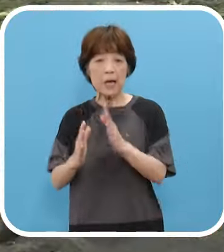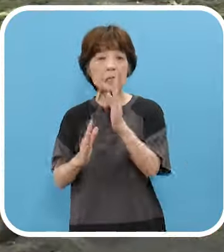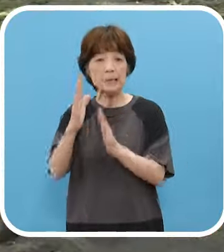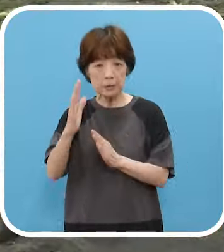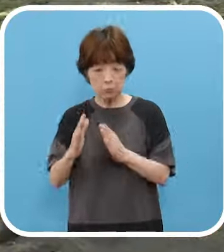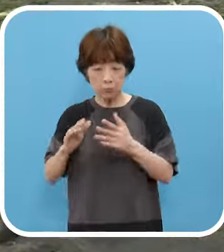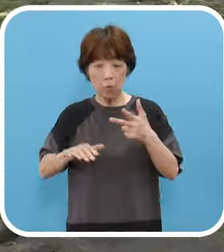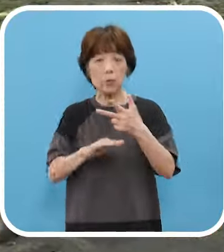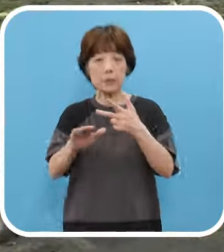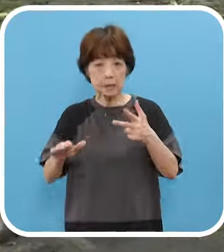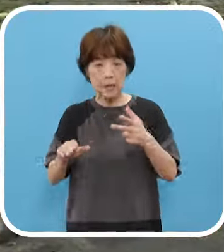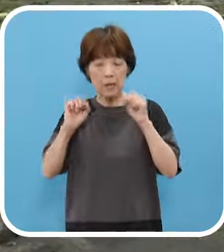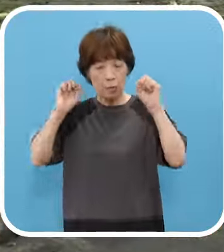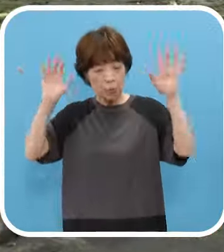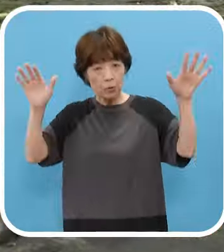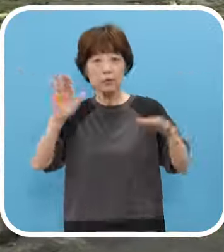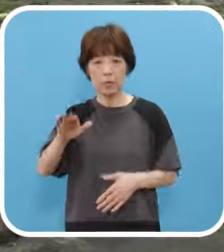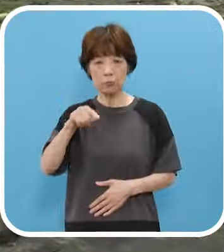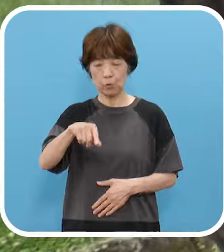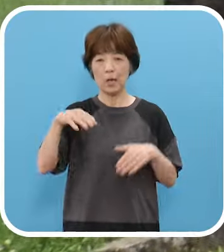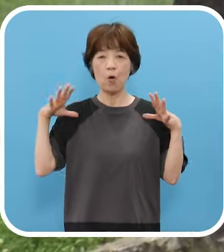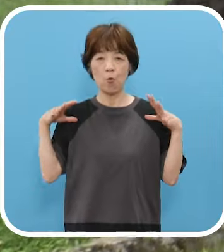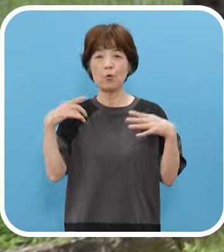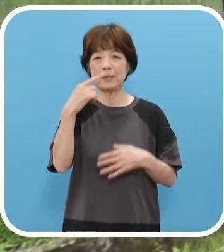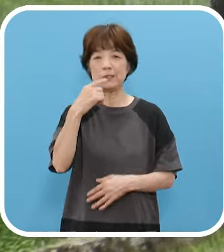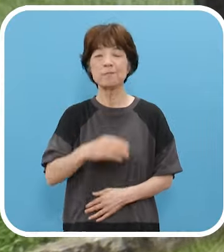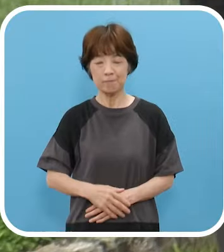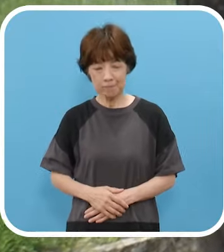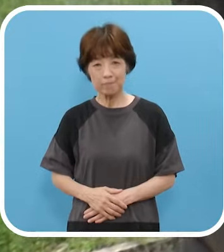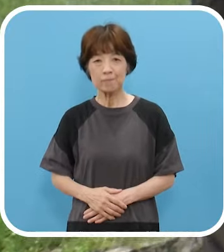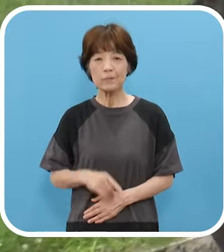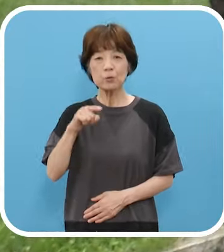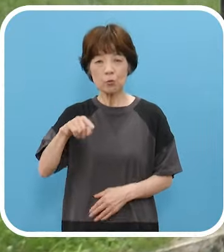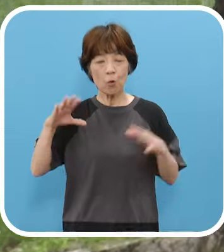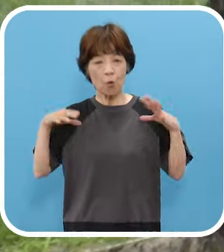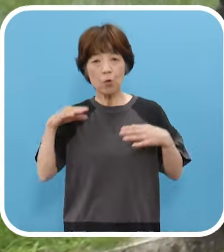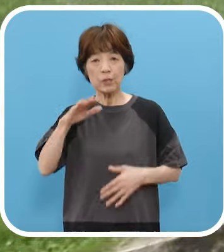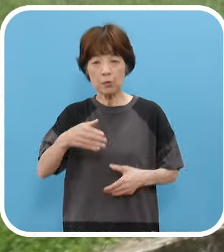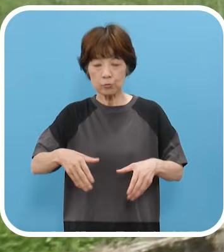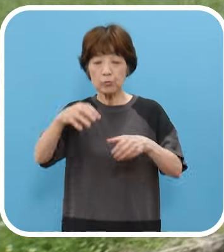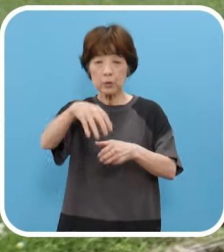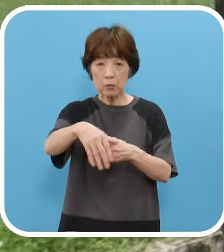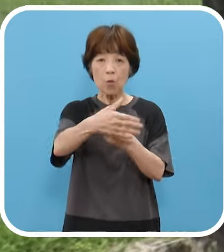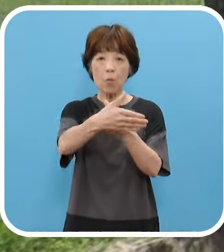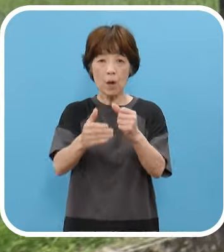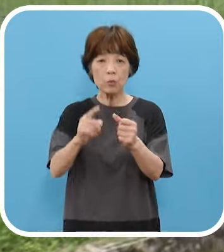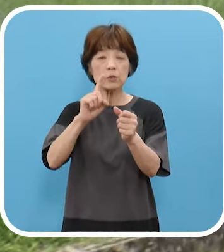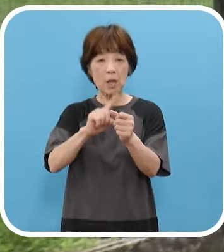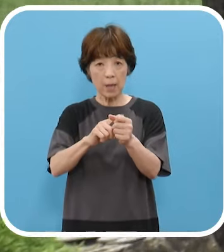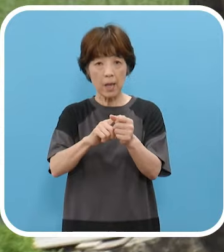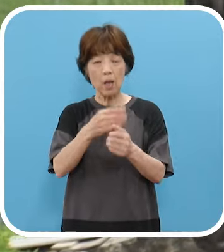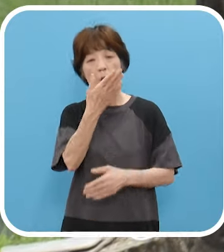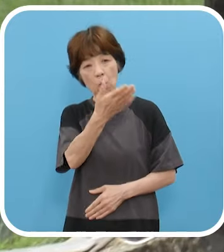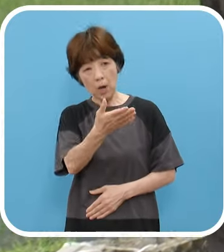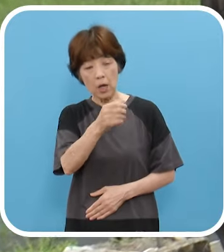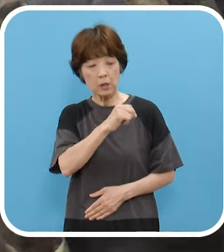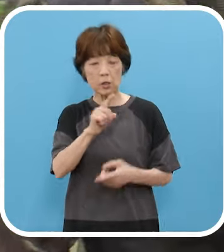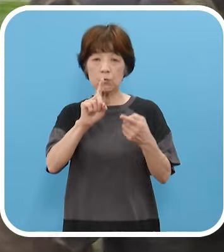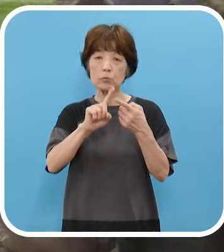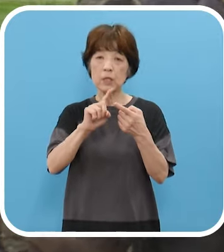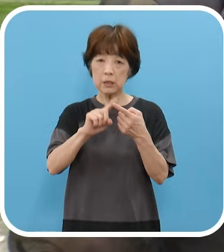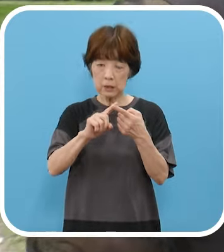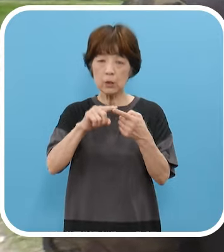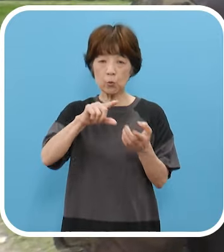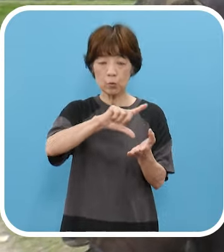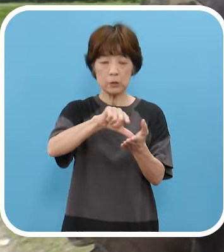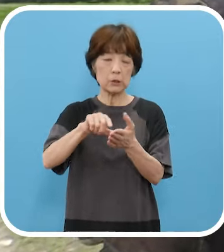源、ここが我々の誇りだと思っています。 誇りあるふるさとを守るため、石塚さんは積極的にこの地域の